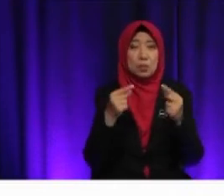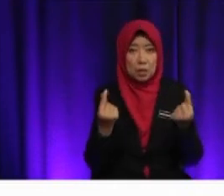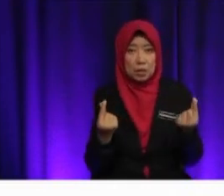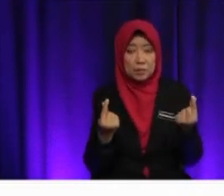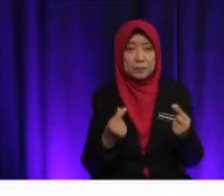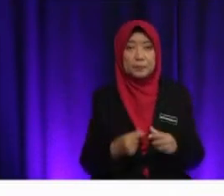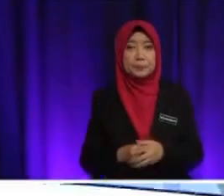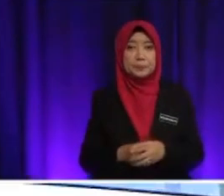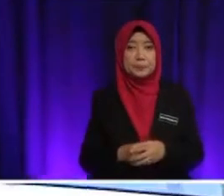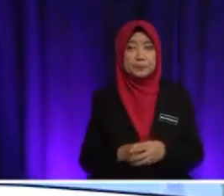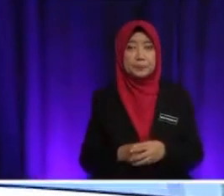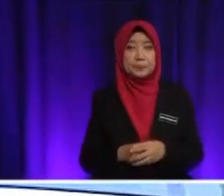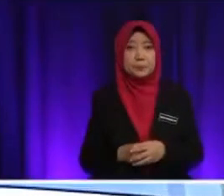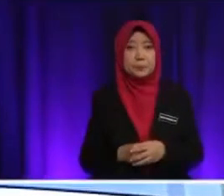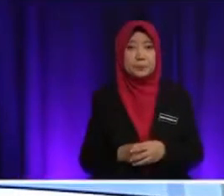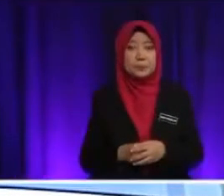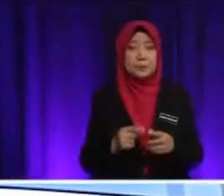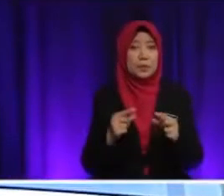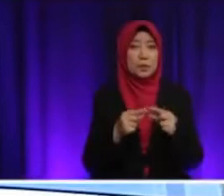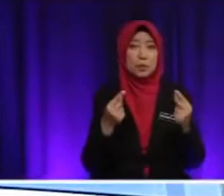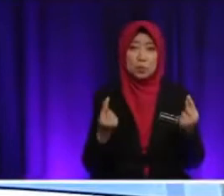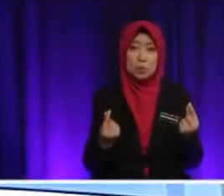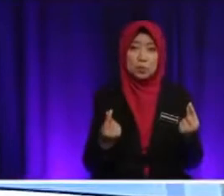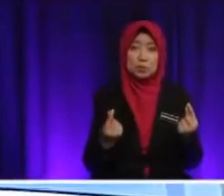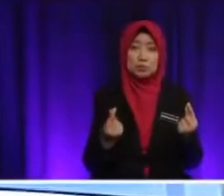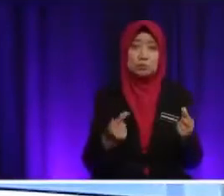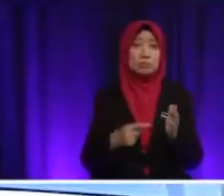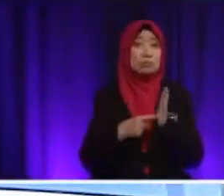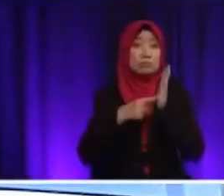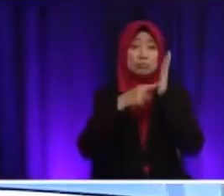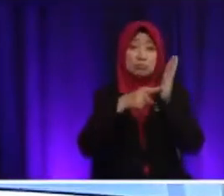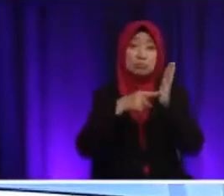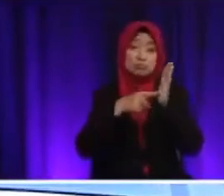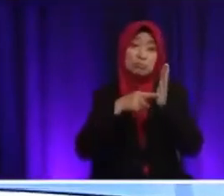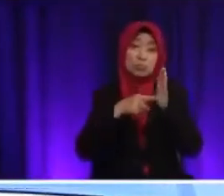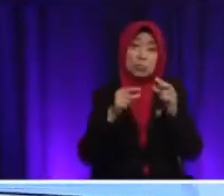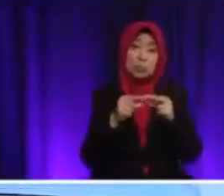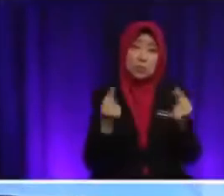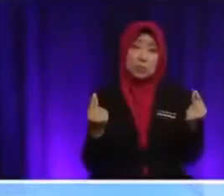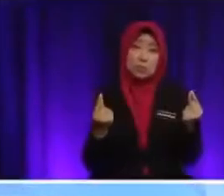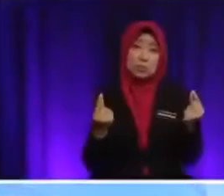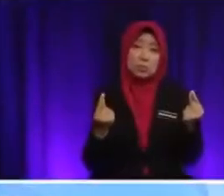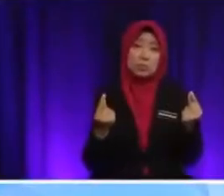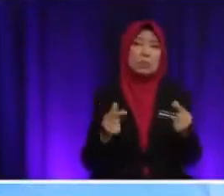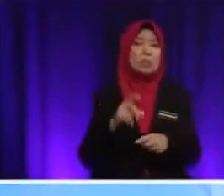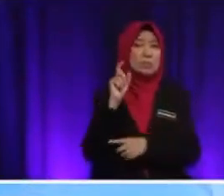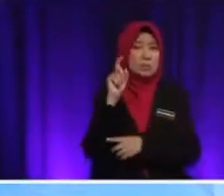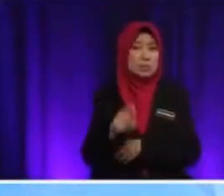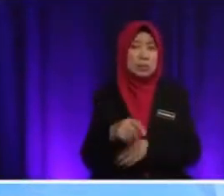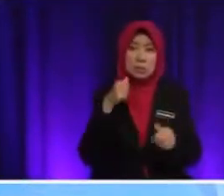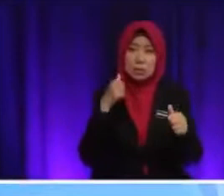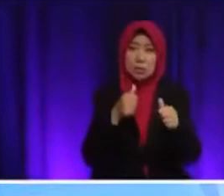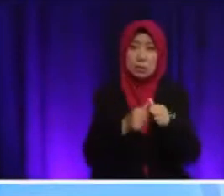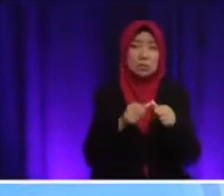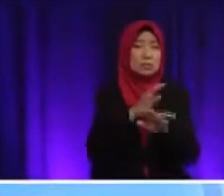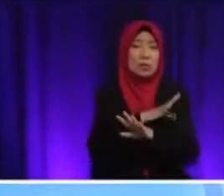Yeah. Okey. Jadi kita kena yakin Al-Quran itu, tolong angkat je tunjuk dekat audio ni. Boleh, Ustaz. Ya. Jadikan ia seluruh kehidupan kita, jangan kita